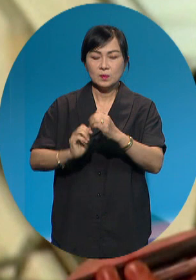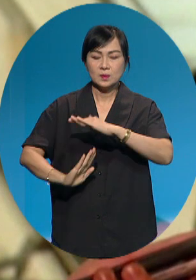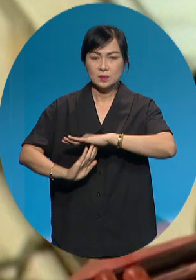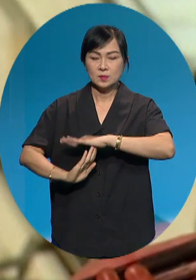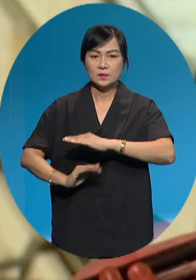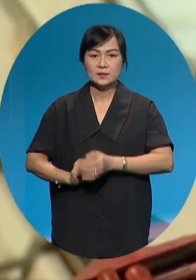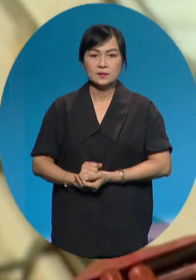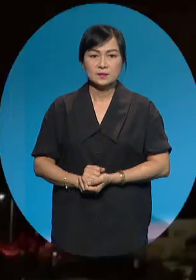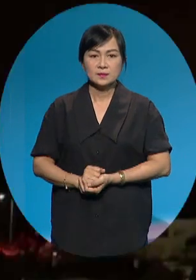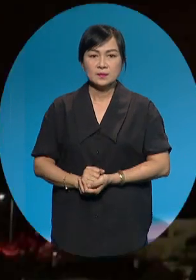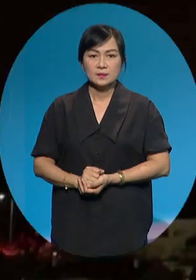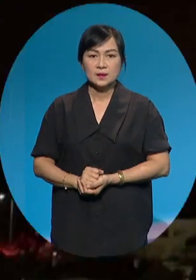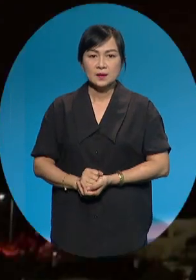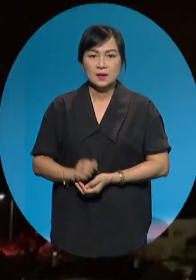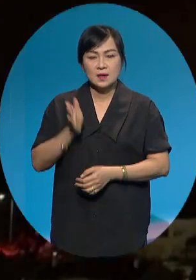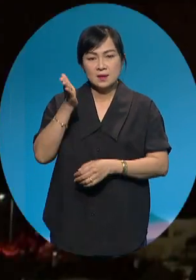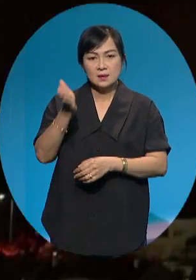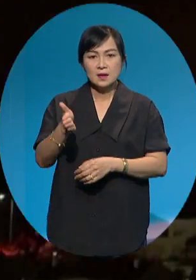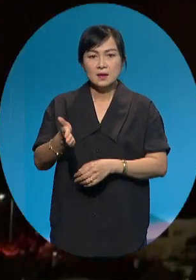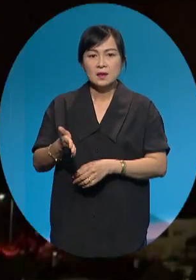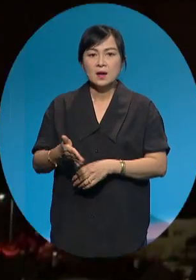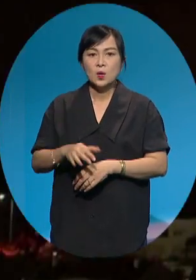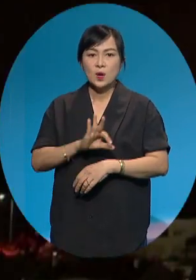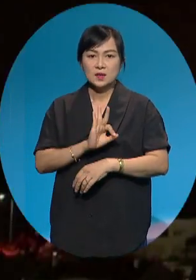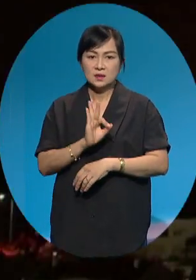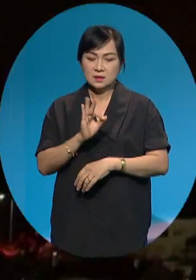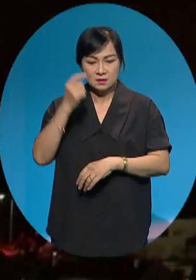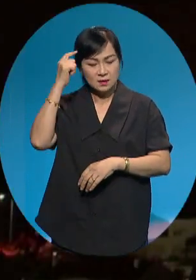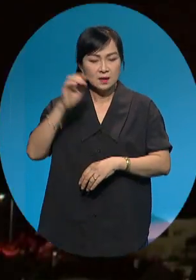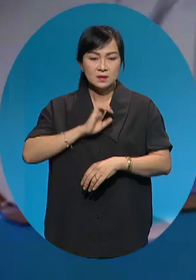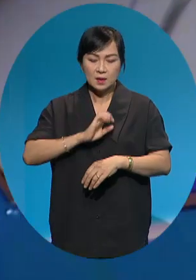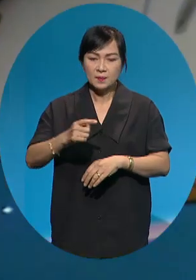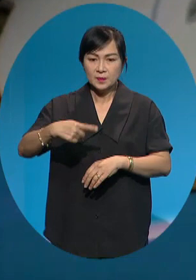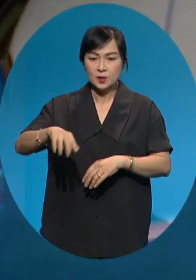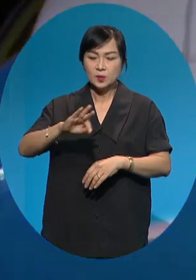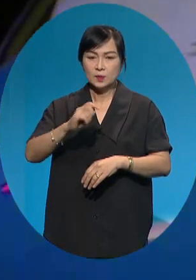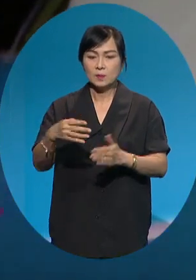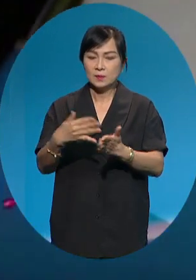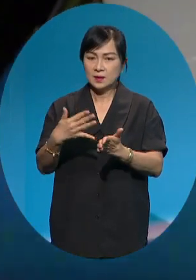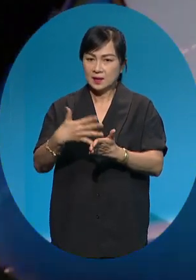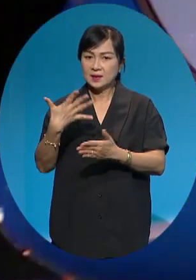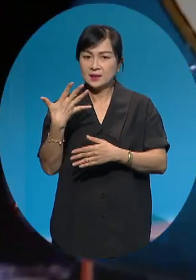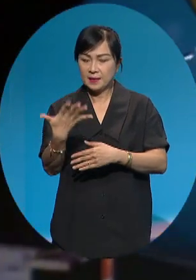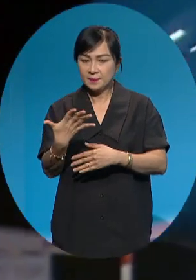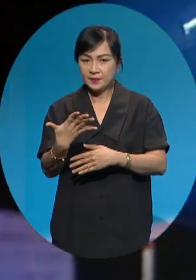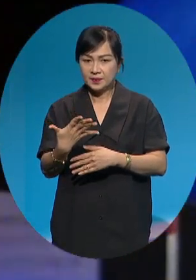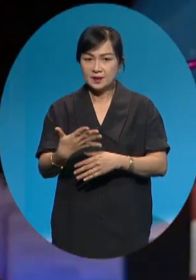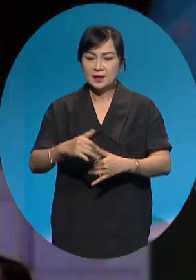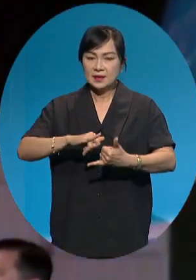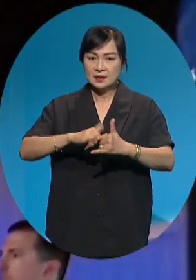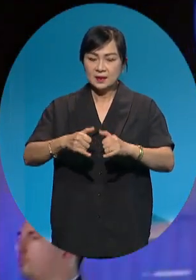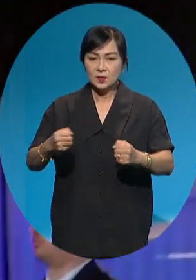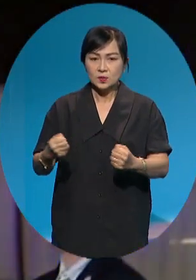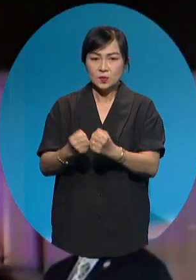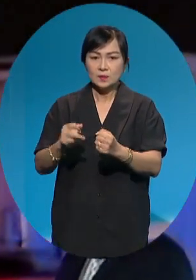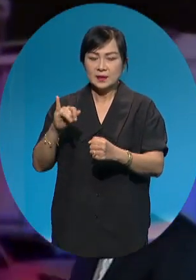kết thúc. Theo kế hoạch trong những ngày tới, Ngoại trưởng Blinken dự kiến sẽ sớm thực hiện chuyến công du Trung Đông lần thứ 5 kể từ khi nổ ra cuộc xung đột giữa